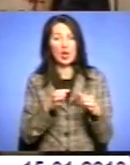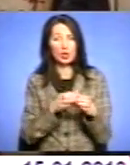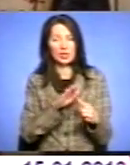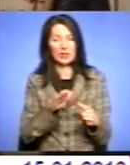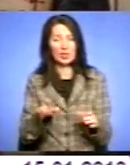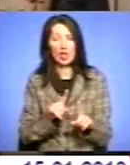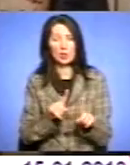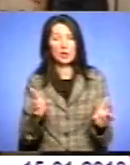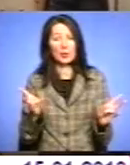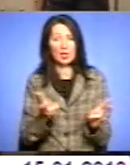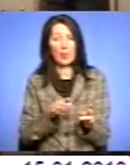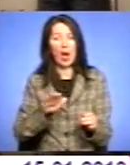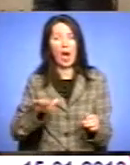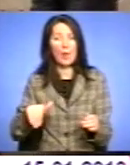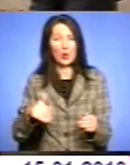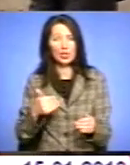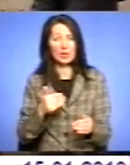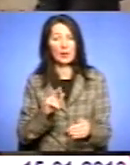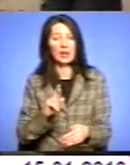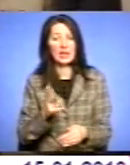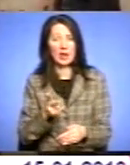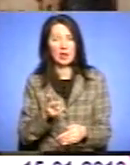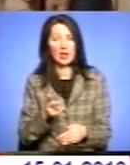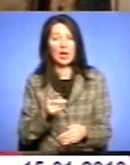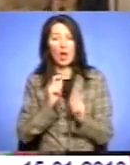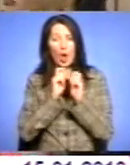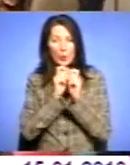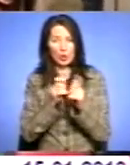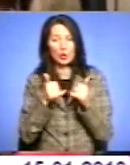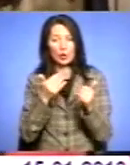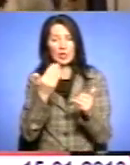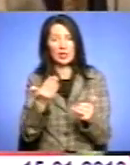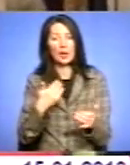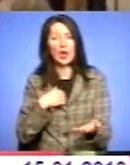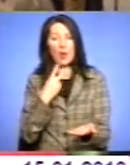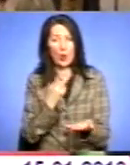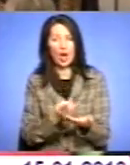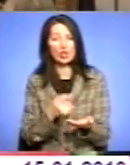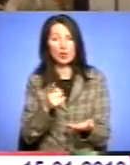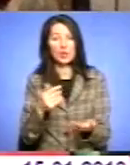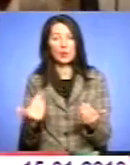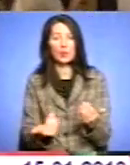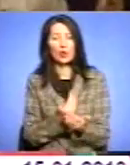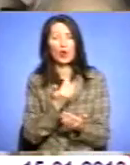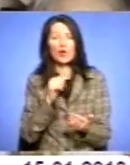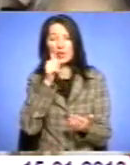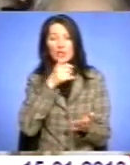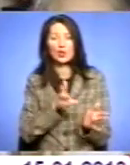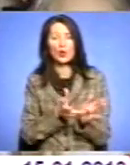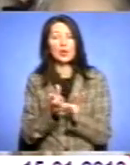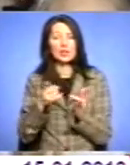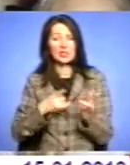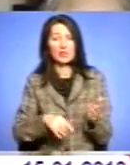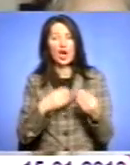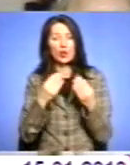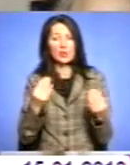особливими потребами, а потім як подарунок для них ми показуємо їм новорічну різдвяну виставу.